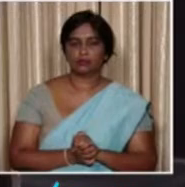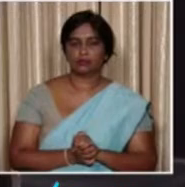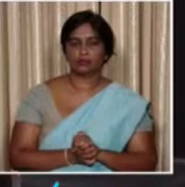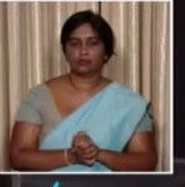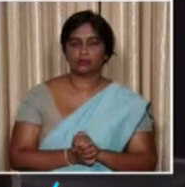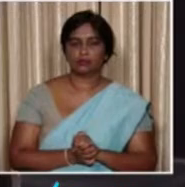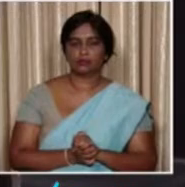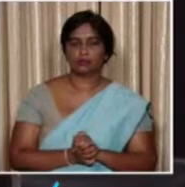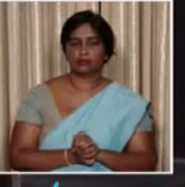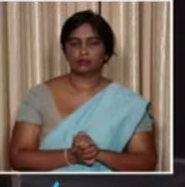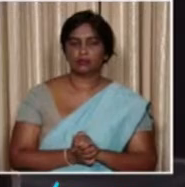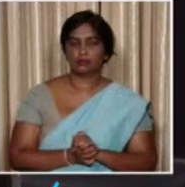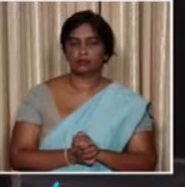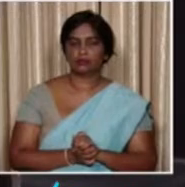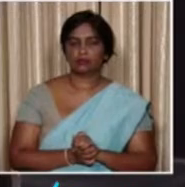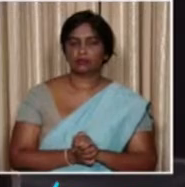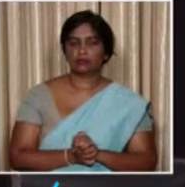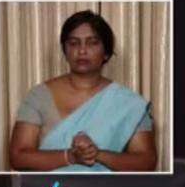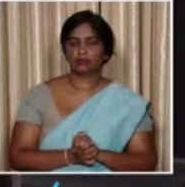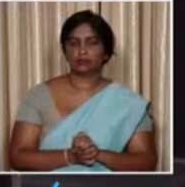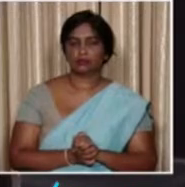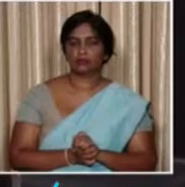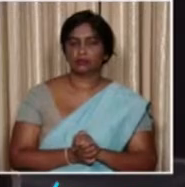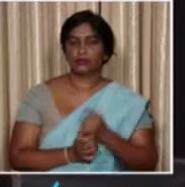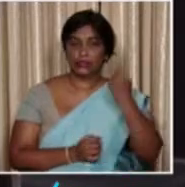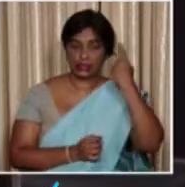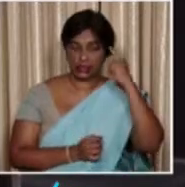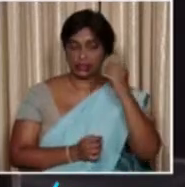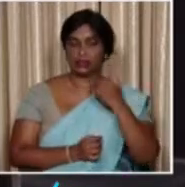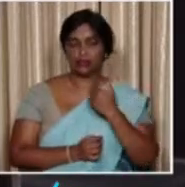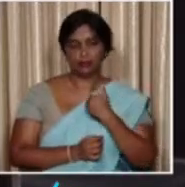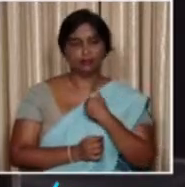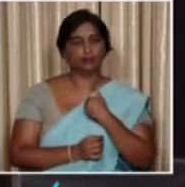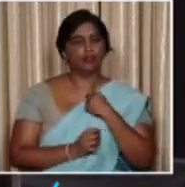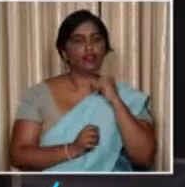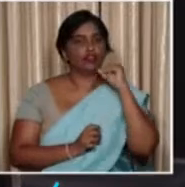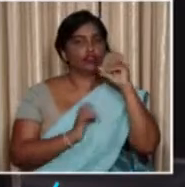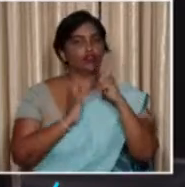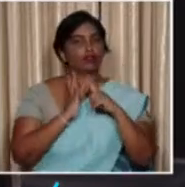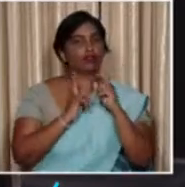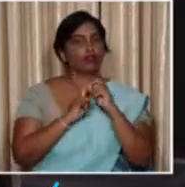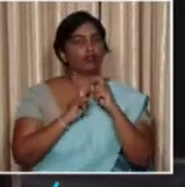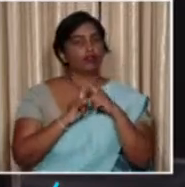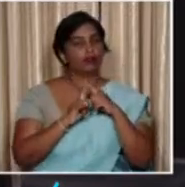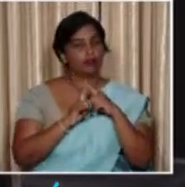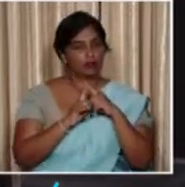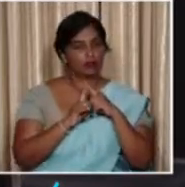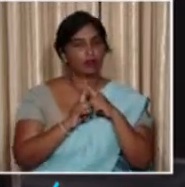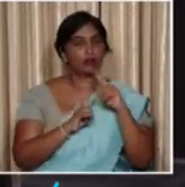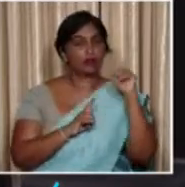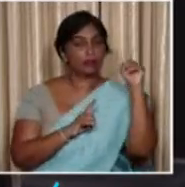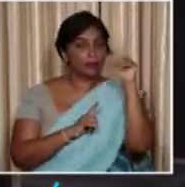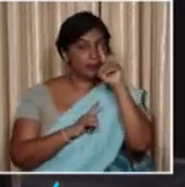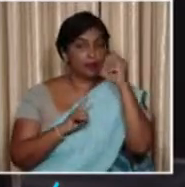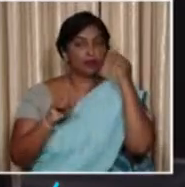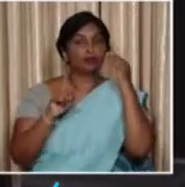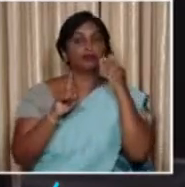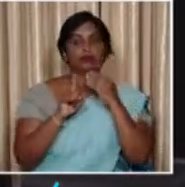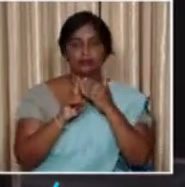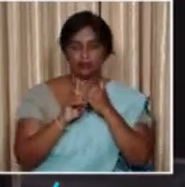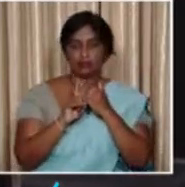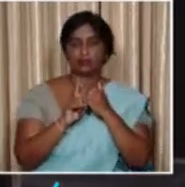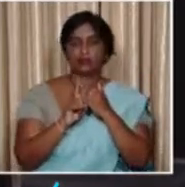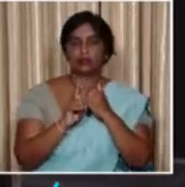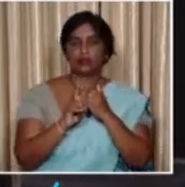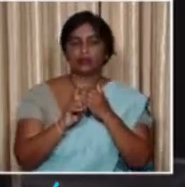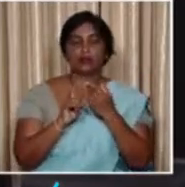ඊළඟ කාරණේ විදියට දකිනවා දැන් ඊයේ අපි ඒ කියන්නේ දැන් කෝප් එකේ පළවෙනිම කාරණයක්